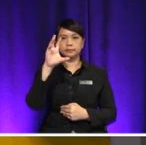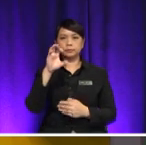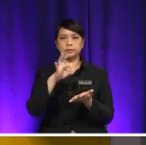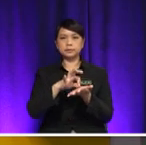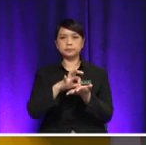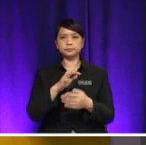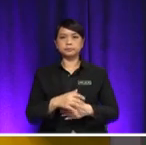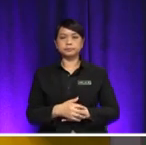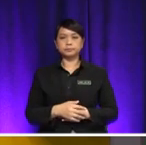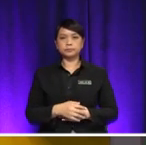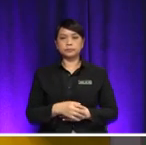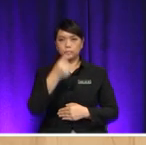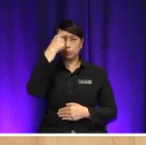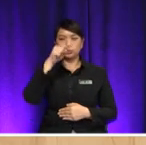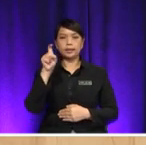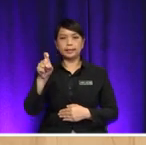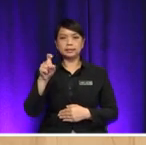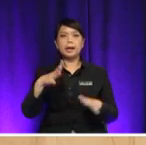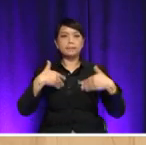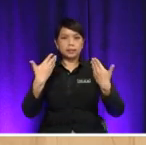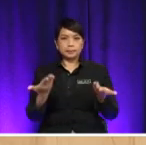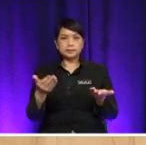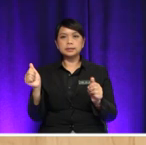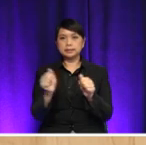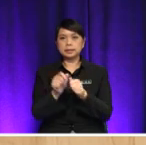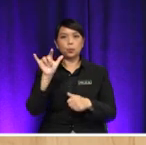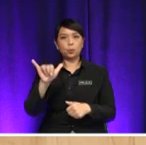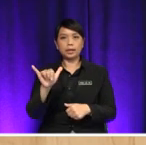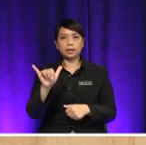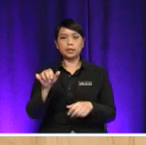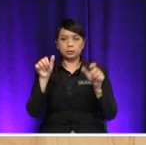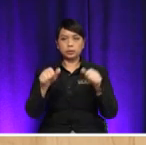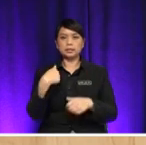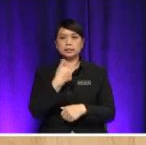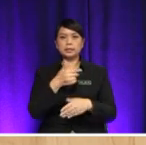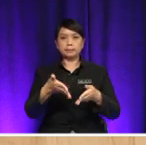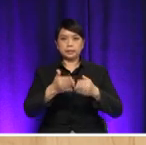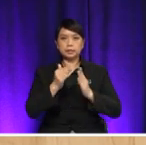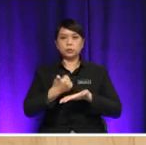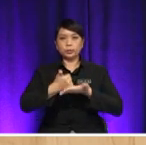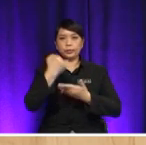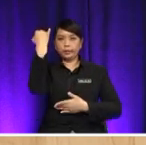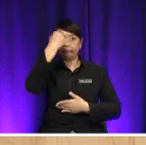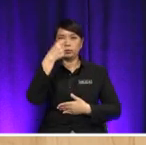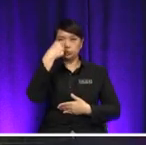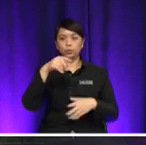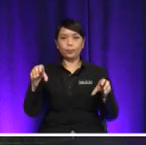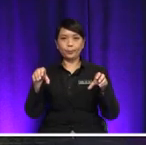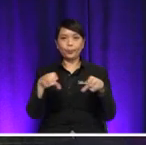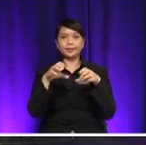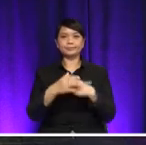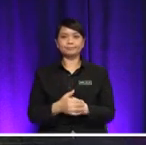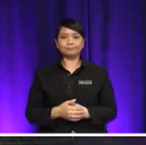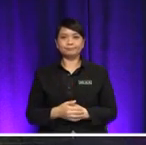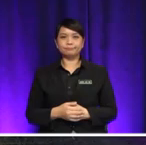itu untuk nilai x Bagaimana pula dengan nilai boleh tak kita minta tolong Irfan cube selesaikan baik